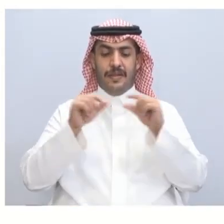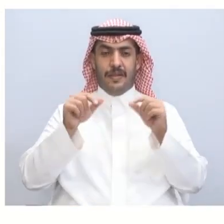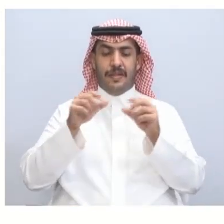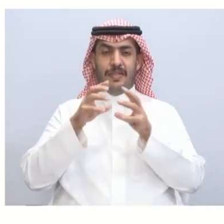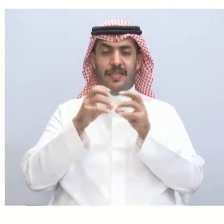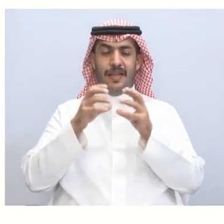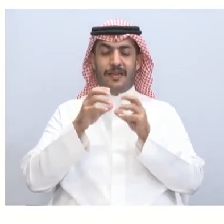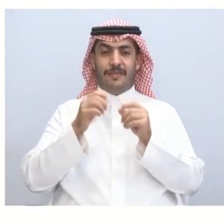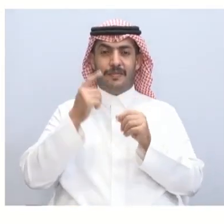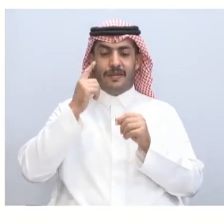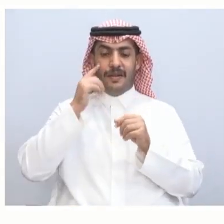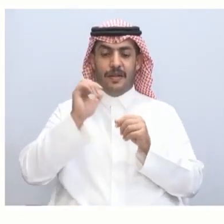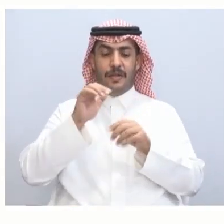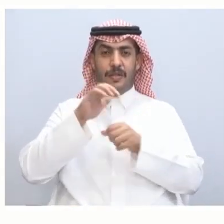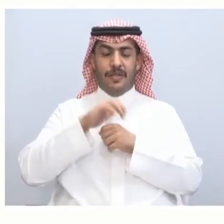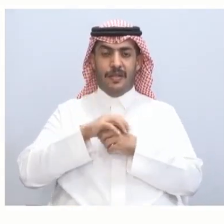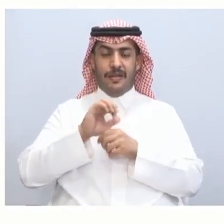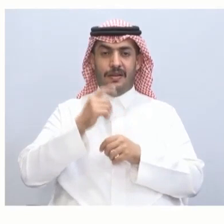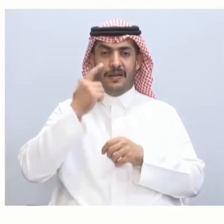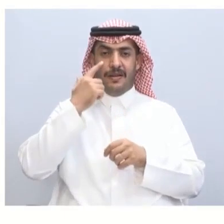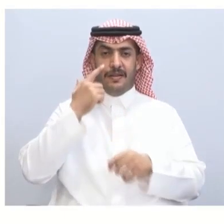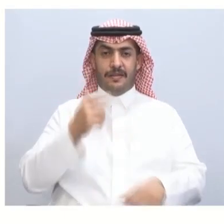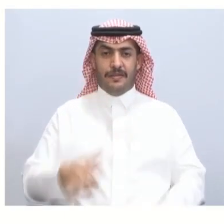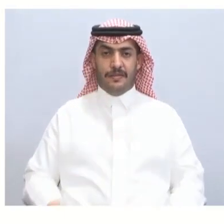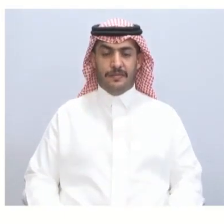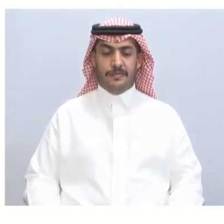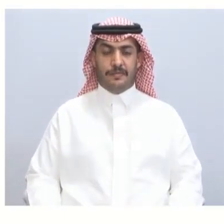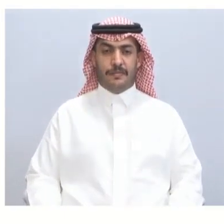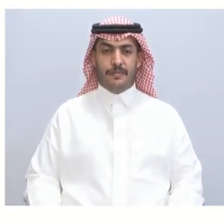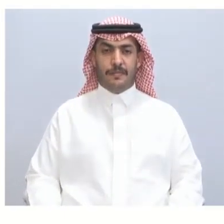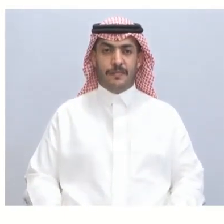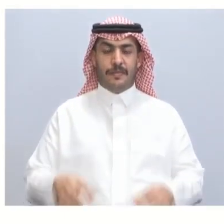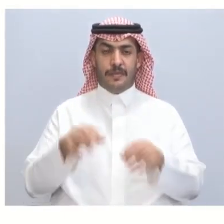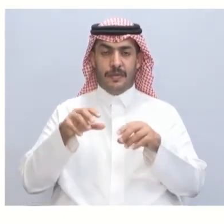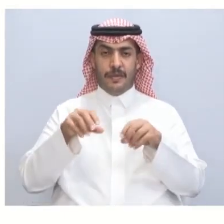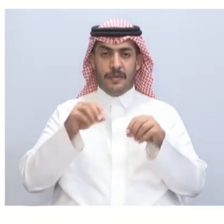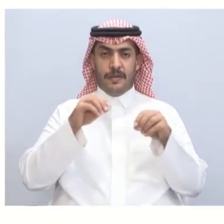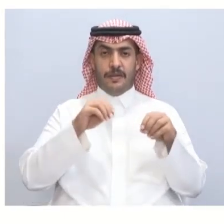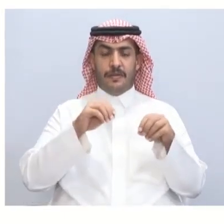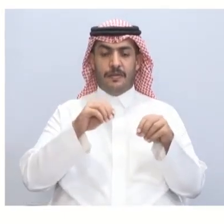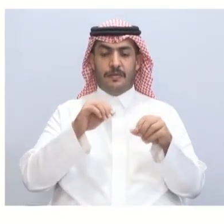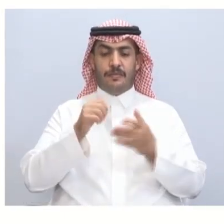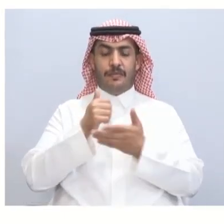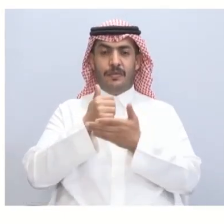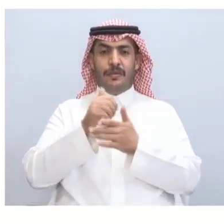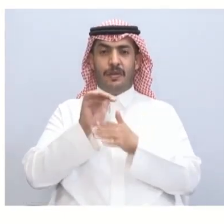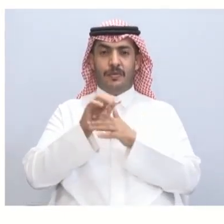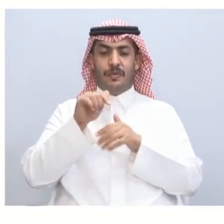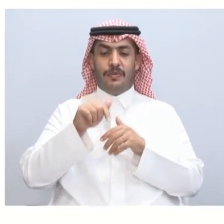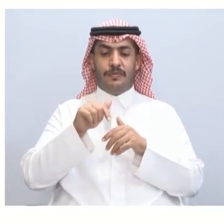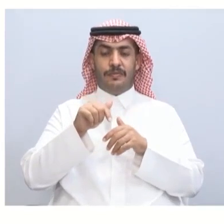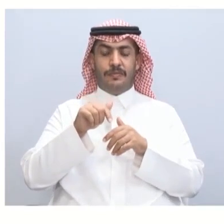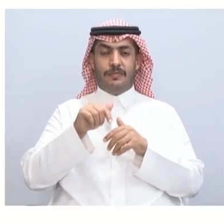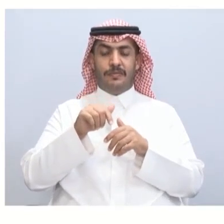و تعريف مفهوم الضغوط الحياتيه ننتقل الان مقدمه درسنا لهذا